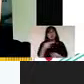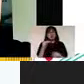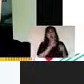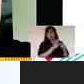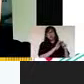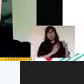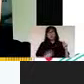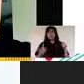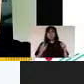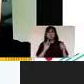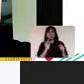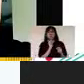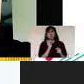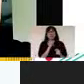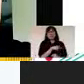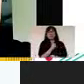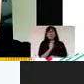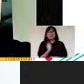China.